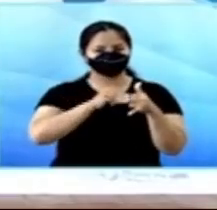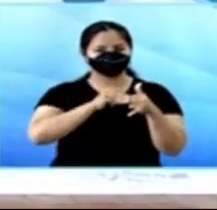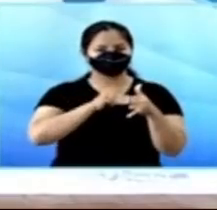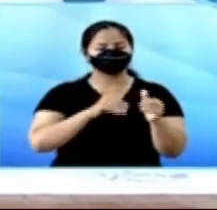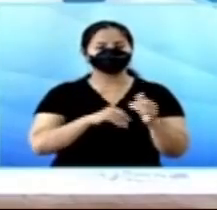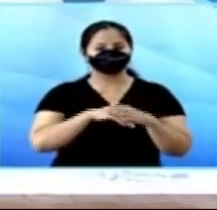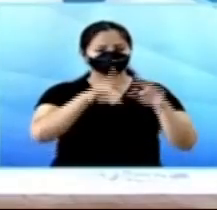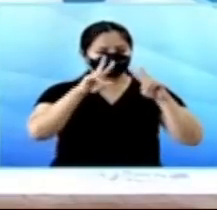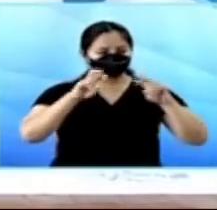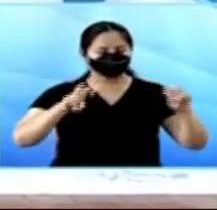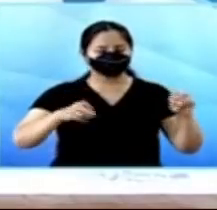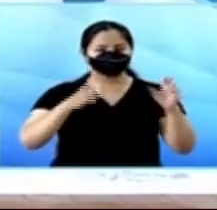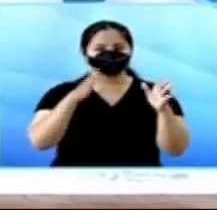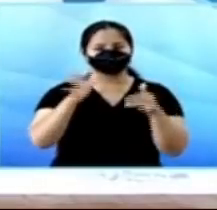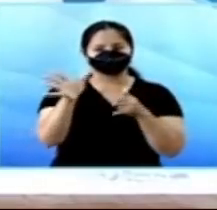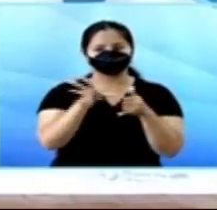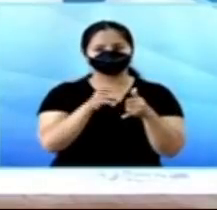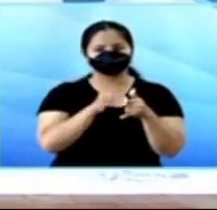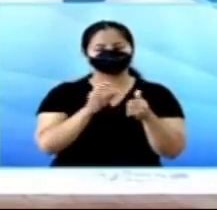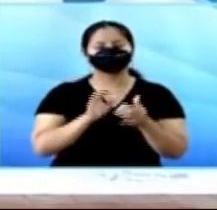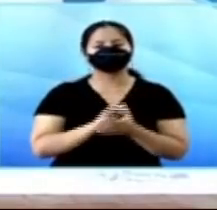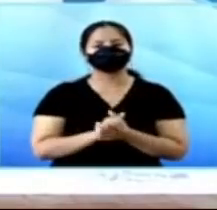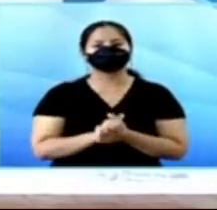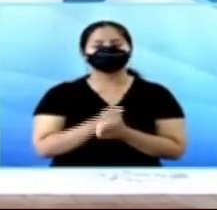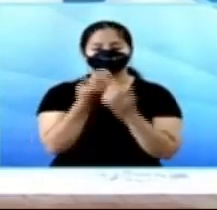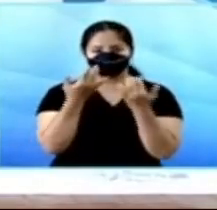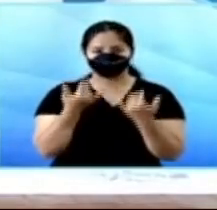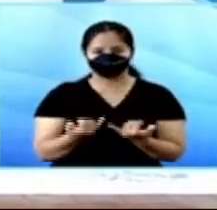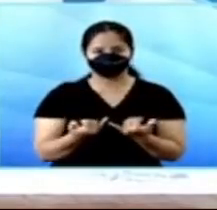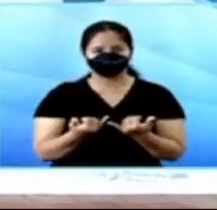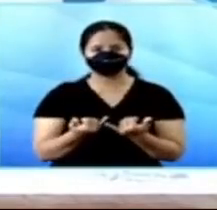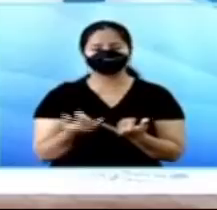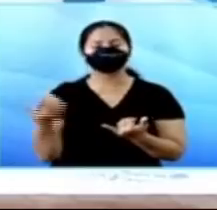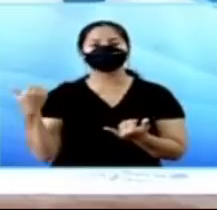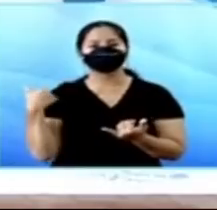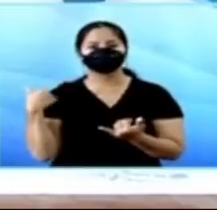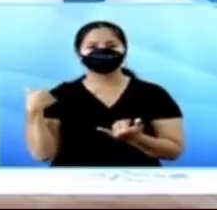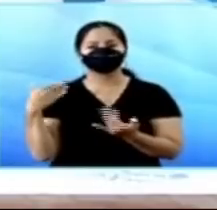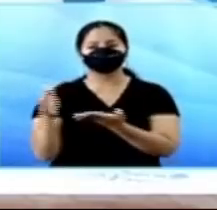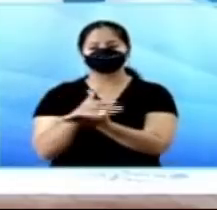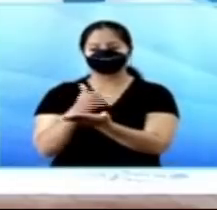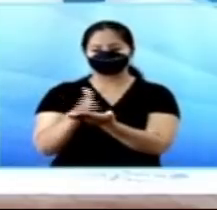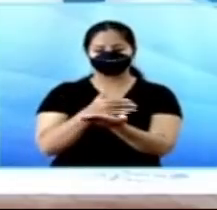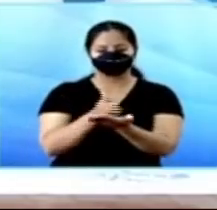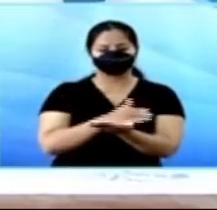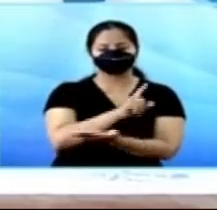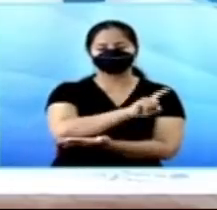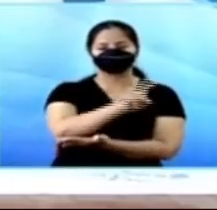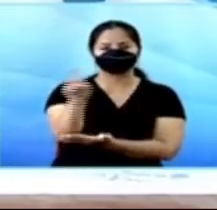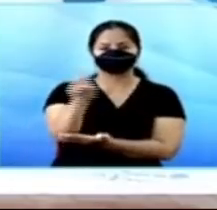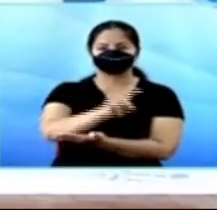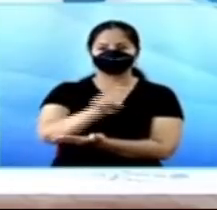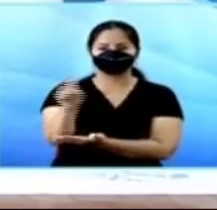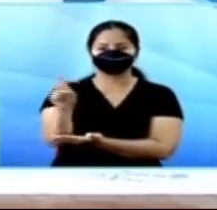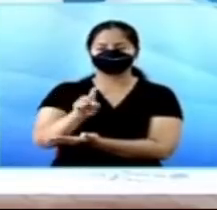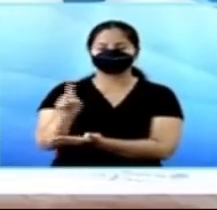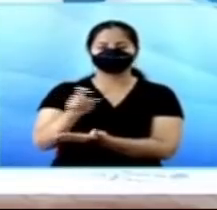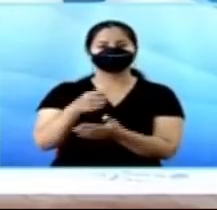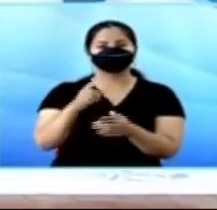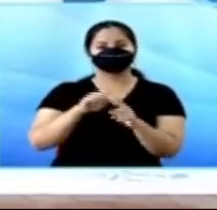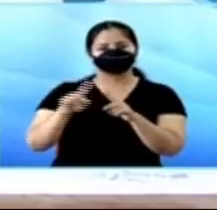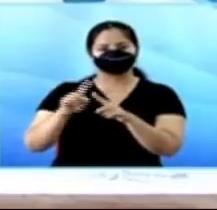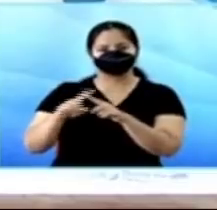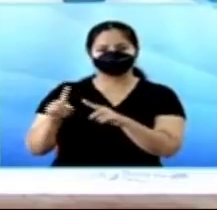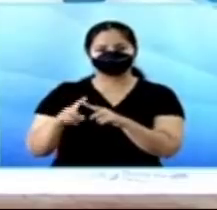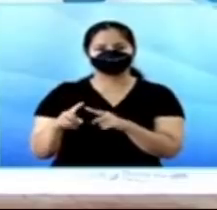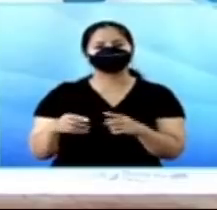าผู้สัมผัสใกล้ชิดนอกจากนั้นก็ยังมีการอนามัยขาเสื้อและอื่นๆทั้งหมดนี้ก็เป็นเพื่อจ